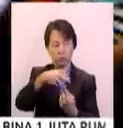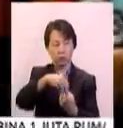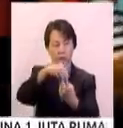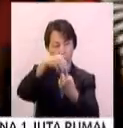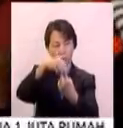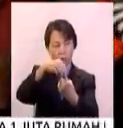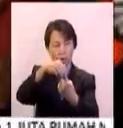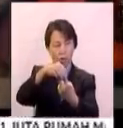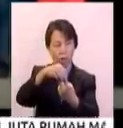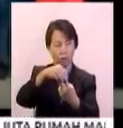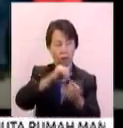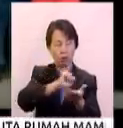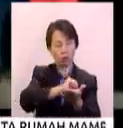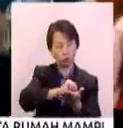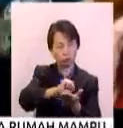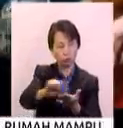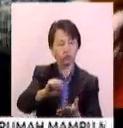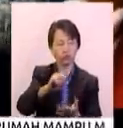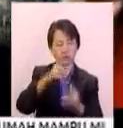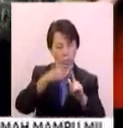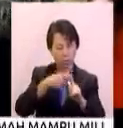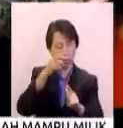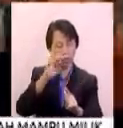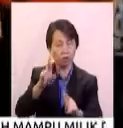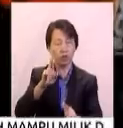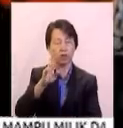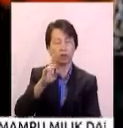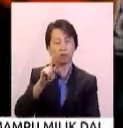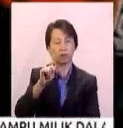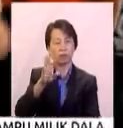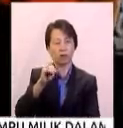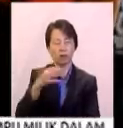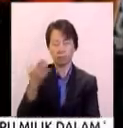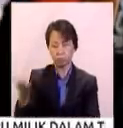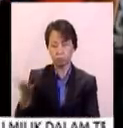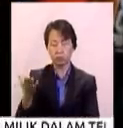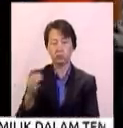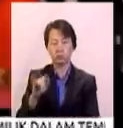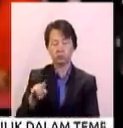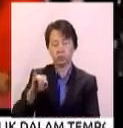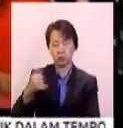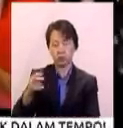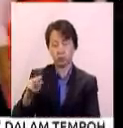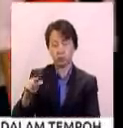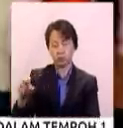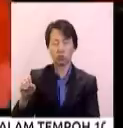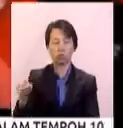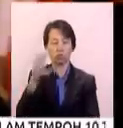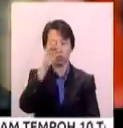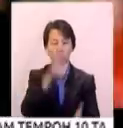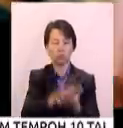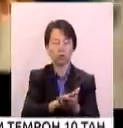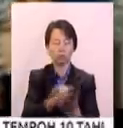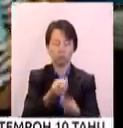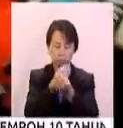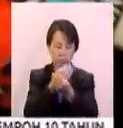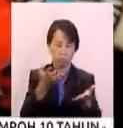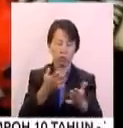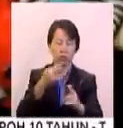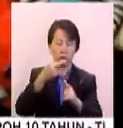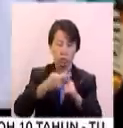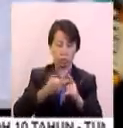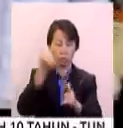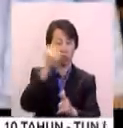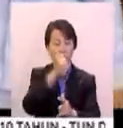2019 Sucinya Ramadan di Angkasa Puri, penerbit JS Pictures Azman Yahya atau Jingo yang merupakan suami Sheila Rusli mendedahkan bahawa Ramadan